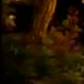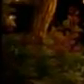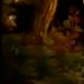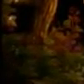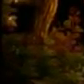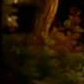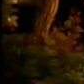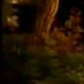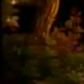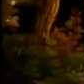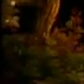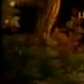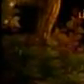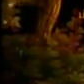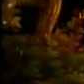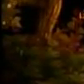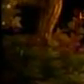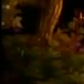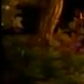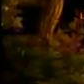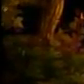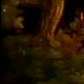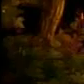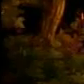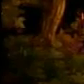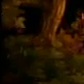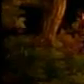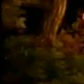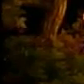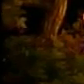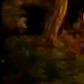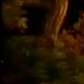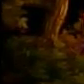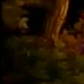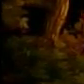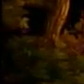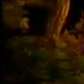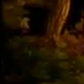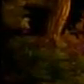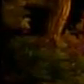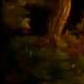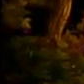ทำหน้าที่มันก็กลายเป็นทนทำหน้าที่มันก็ตกนรกทุกอิริยาบถ